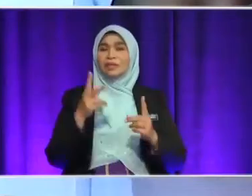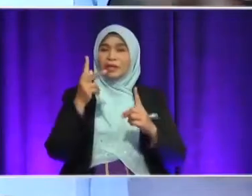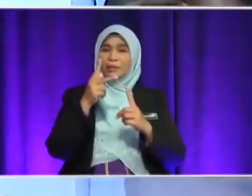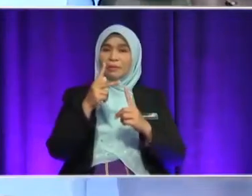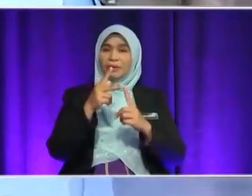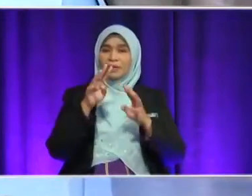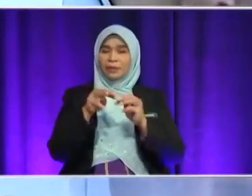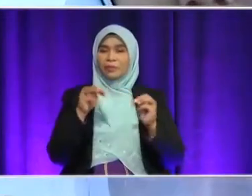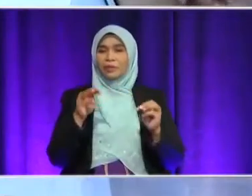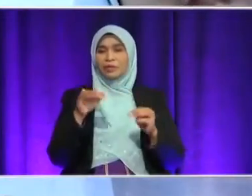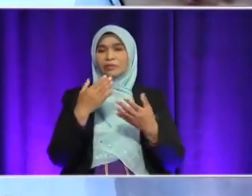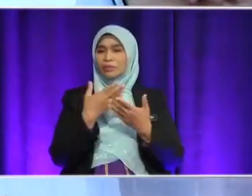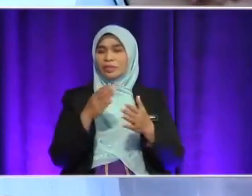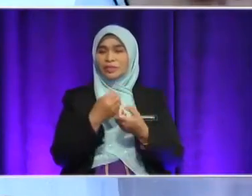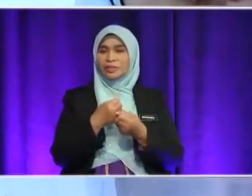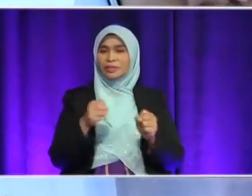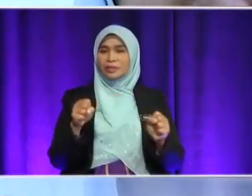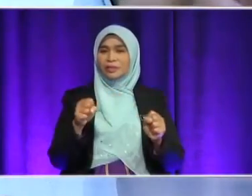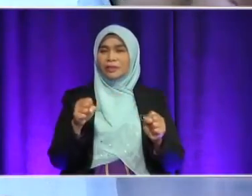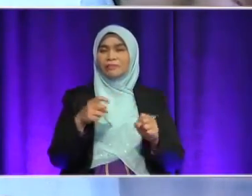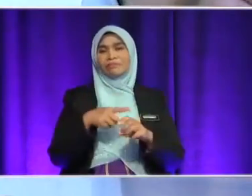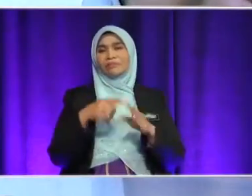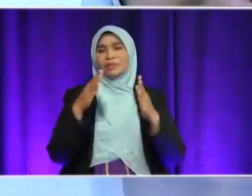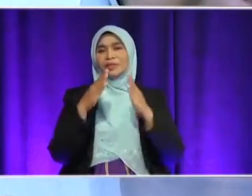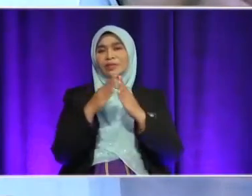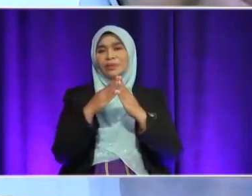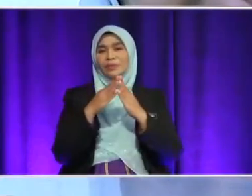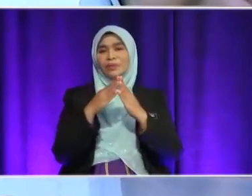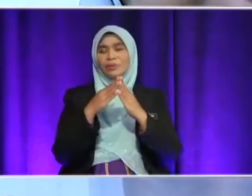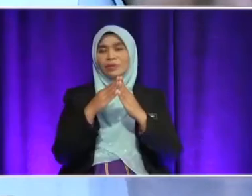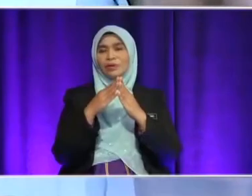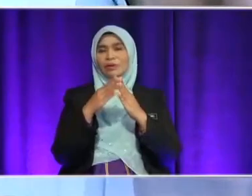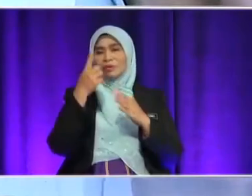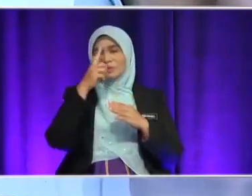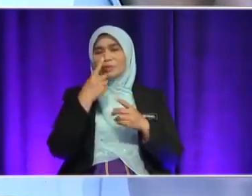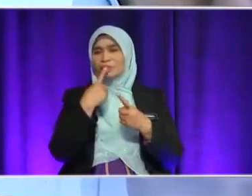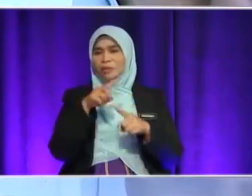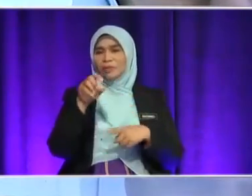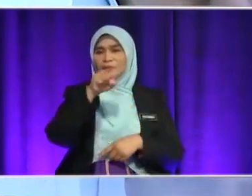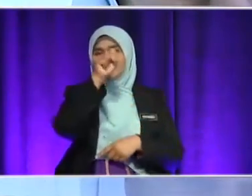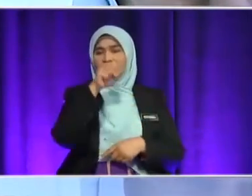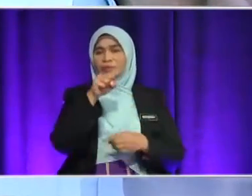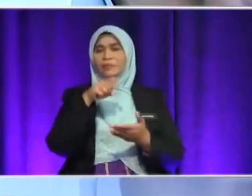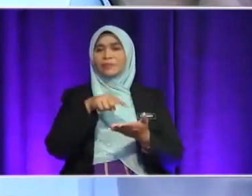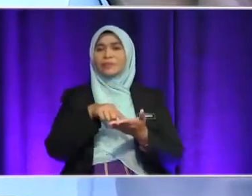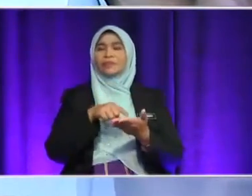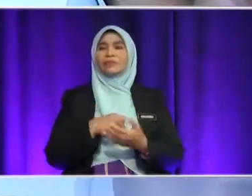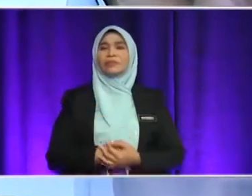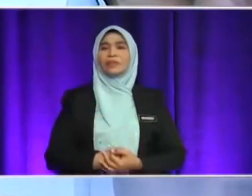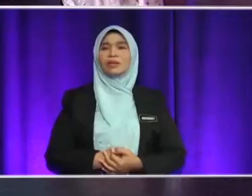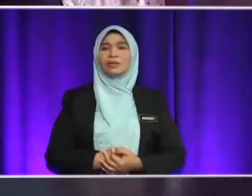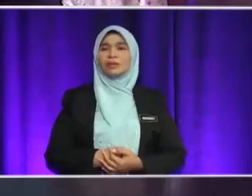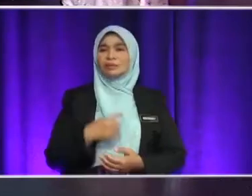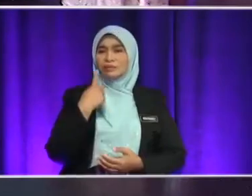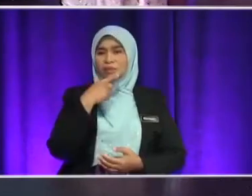gitu ah ada yang bersama-sama kayak gitu untuk menjawab soalnya tadi oke siapa yang dah siap boleh